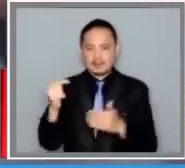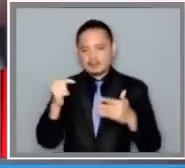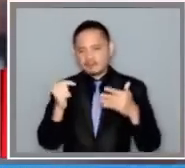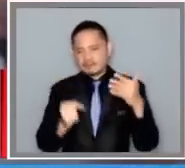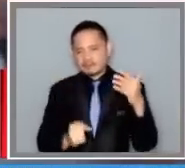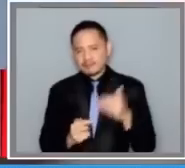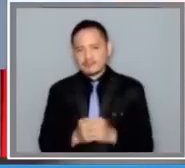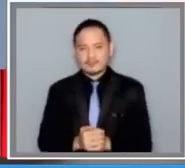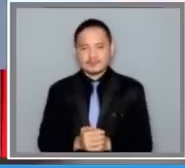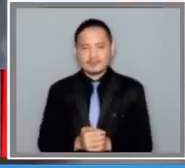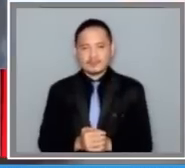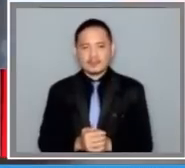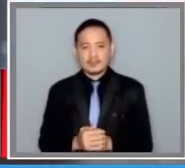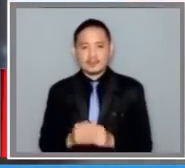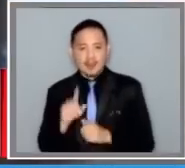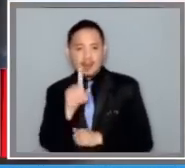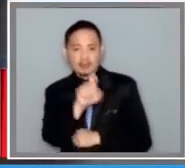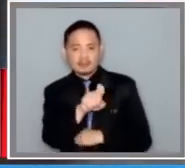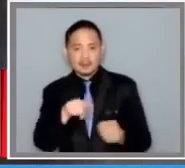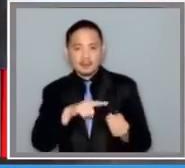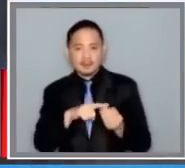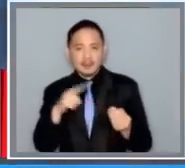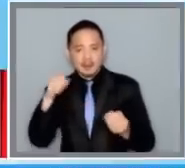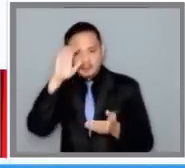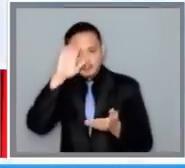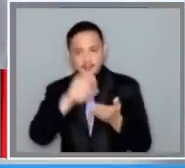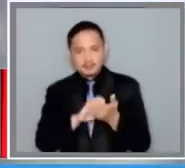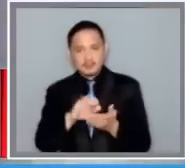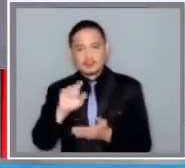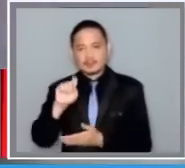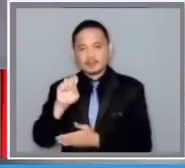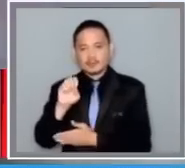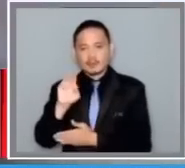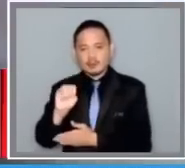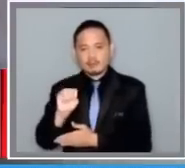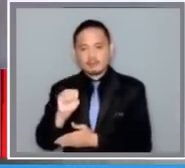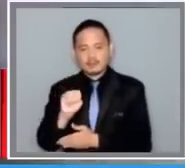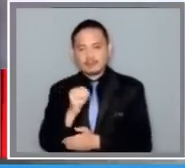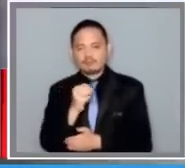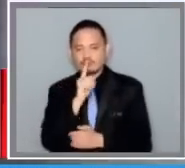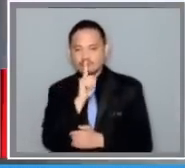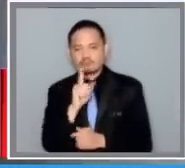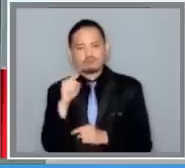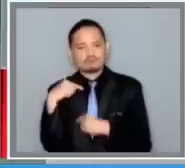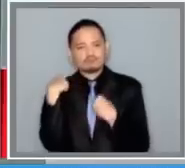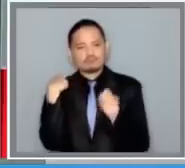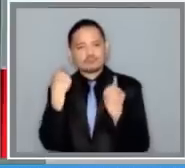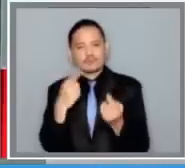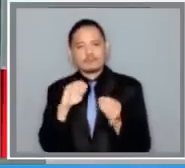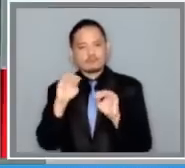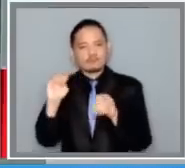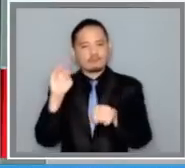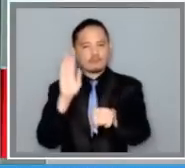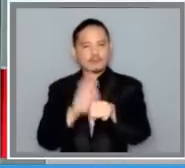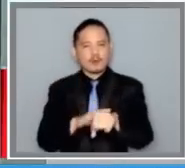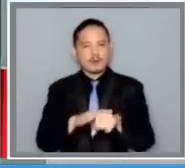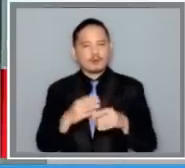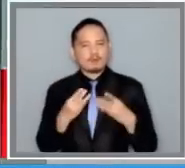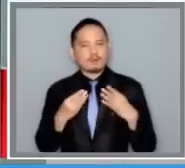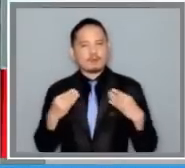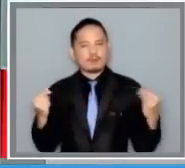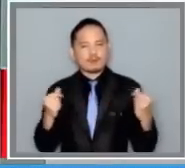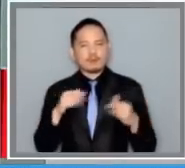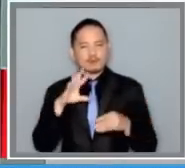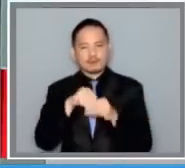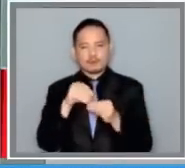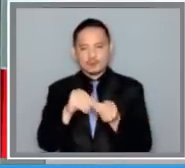dating mister na si Tom Rodriguez, say ni Carla na matagal na siyang nakamove on. Kasabay na rin daw riyan ang forgiveness.